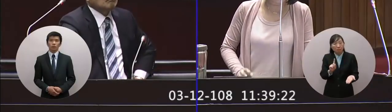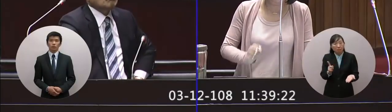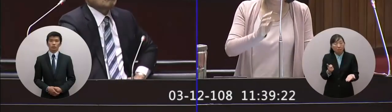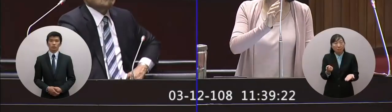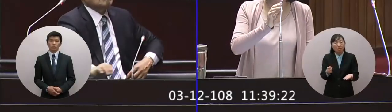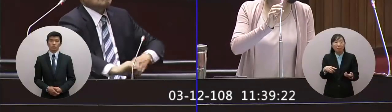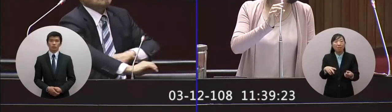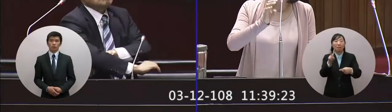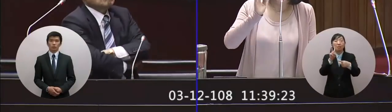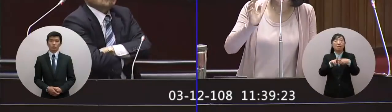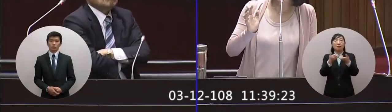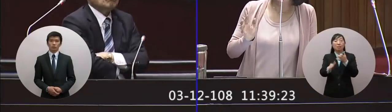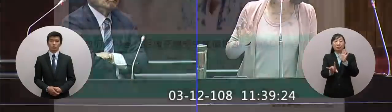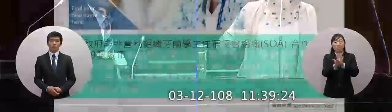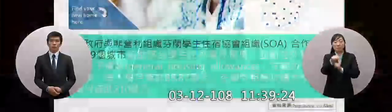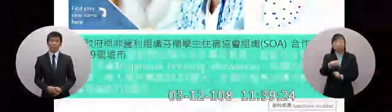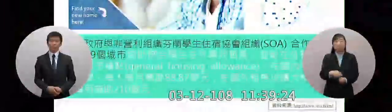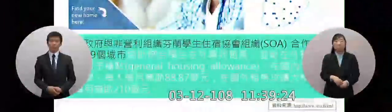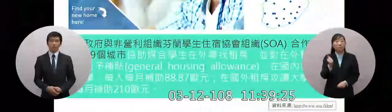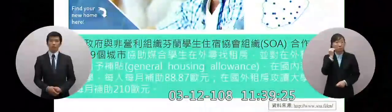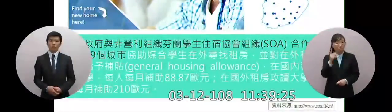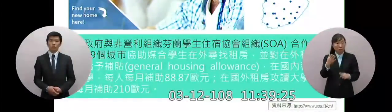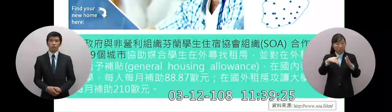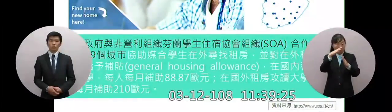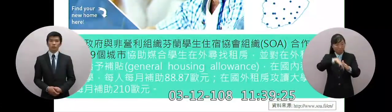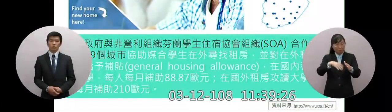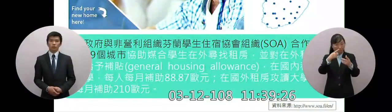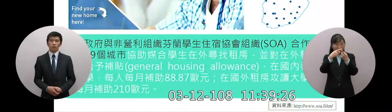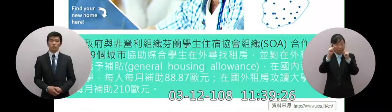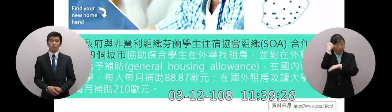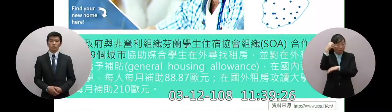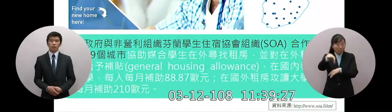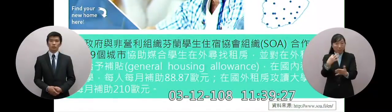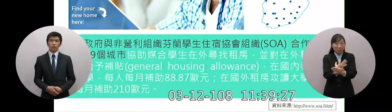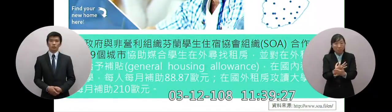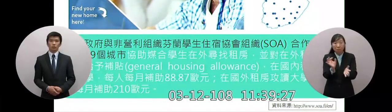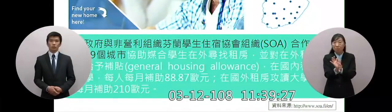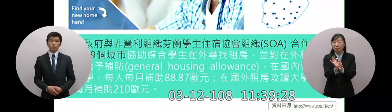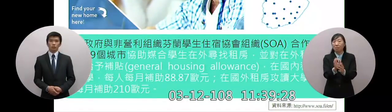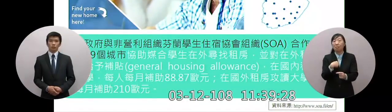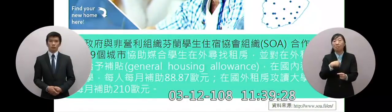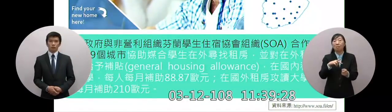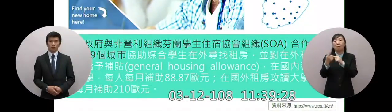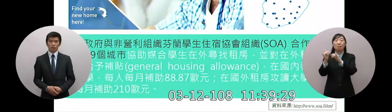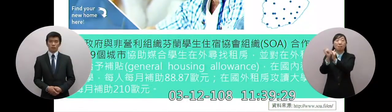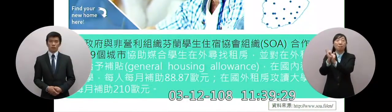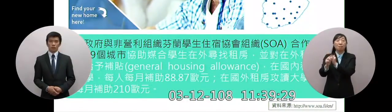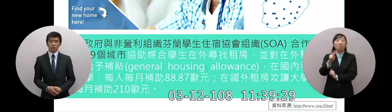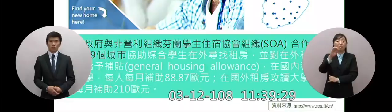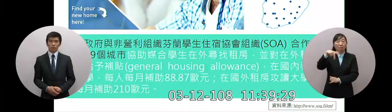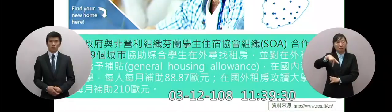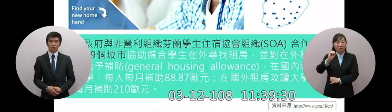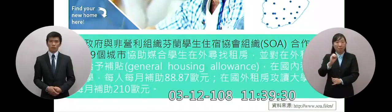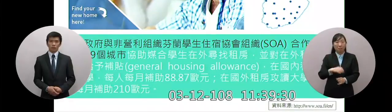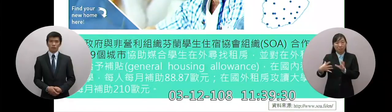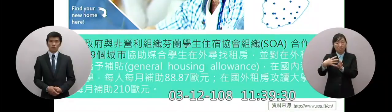享，也就在芬兰。如果学校本身的宿舍供给不足，那他们就跟民间的 NPO 来